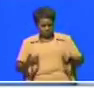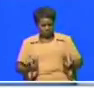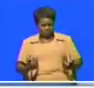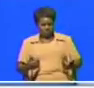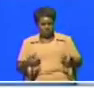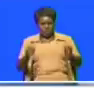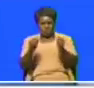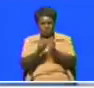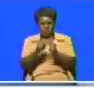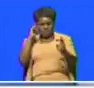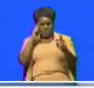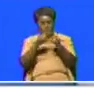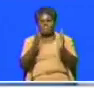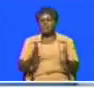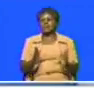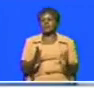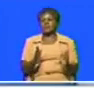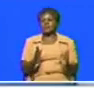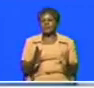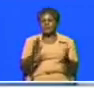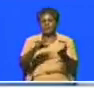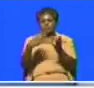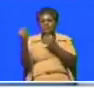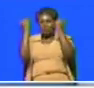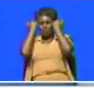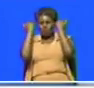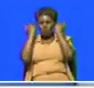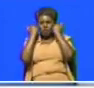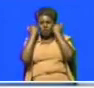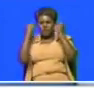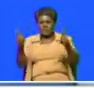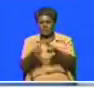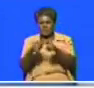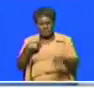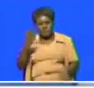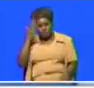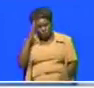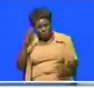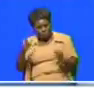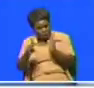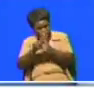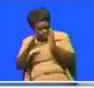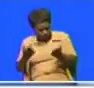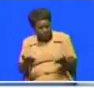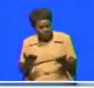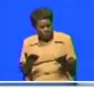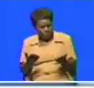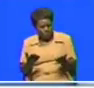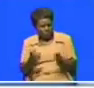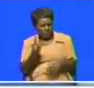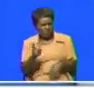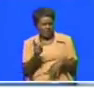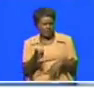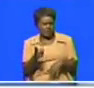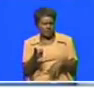yule jamaa aliyemlenga. Na nafikiri hata huku kufikishwa mahakamani kwake, kulingana na vile mimi ninavyofahamu sheria, ni kwamba hilo